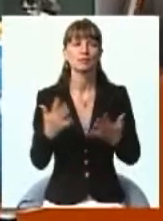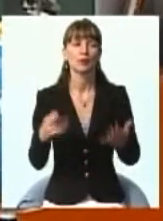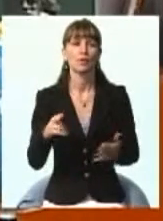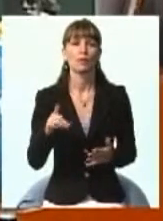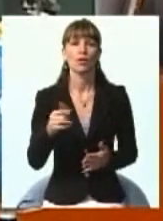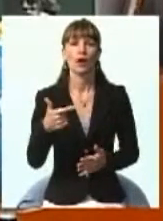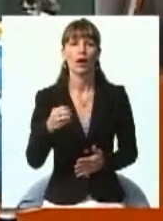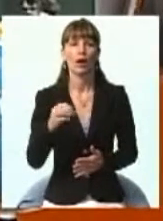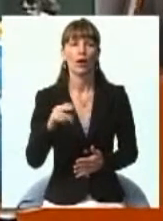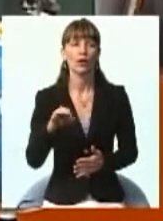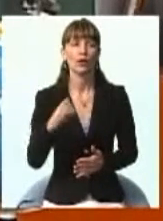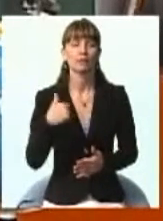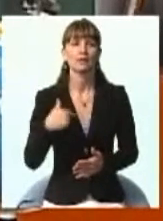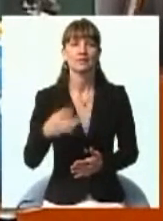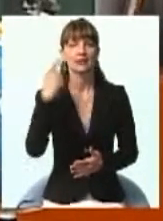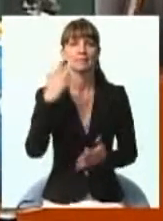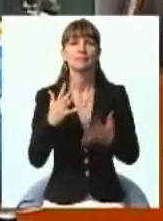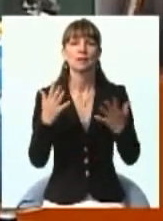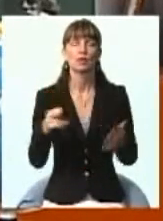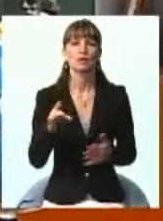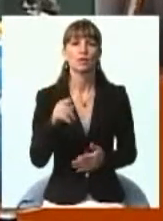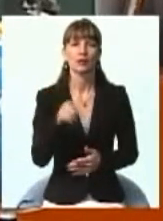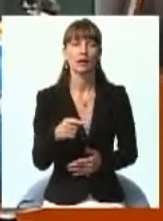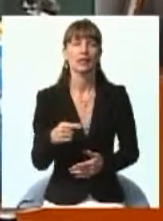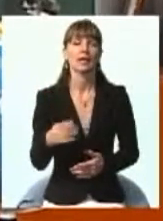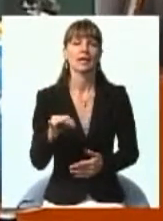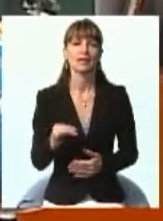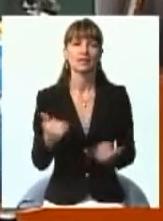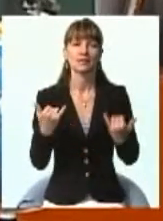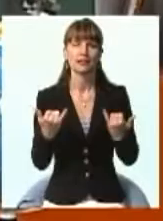про геологів, і ми всі дізналися більше про них. А також ми